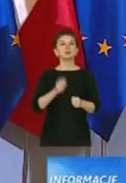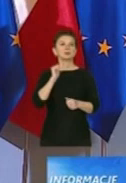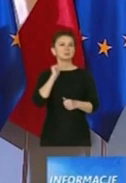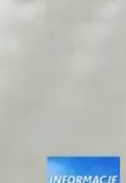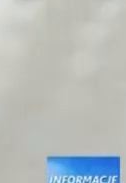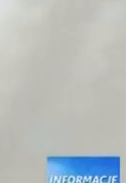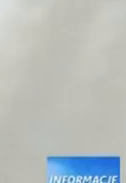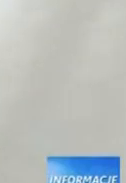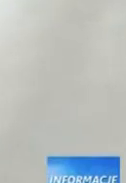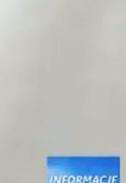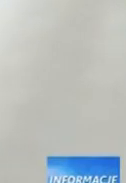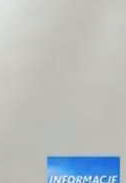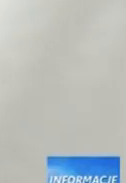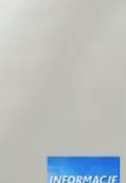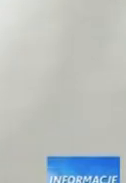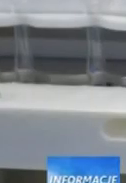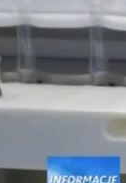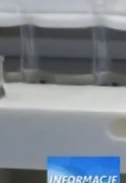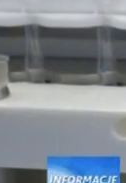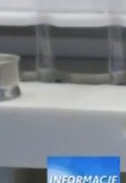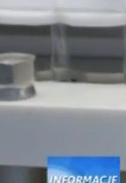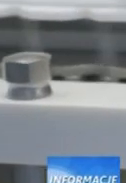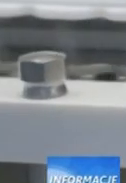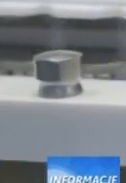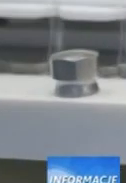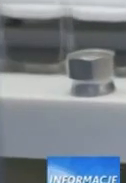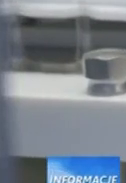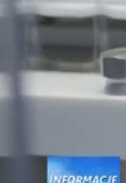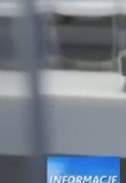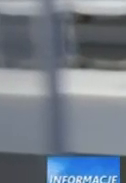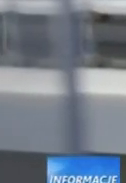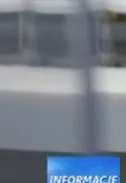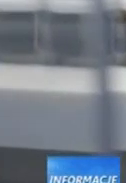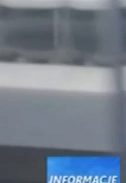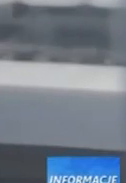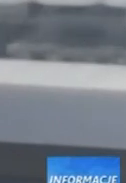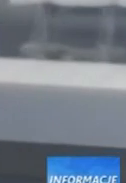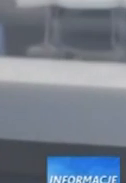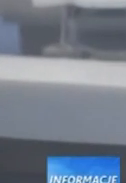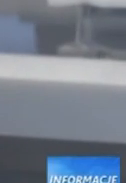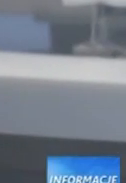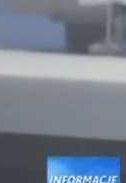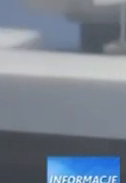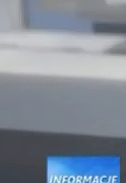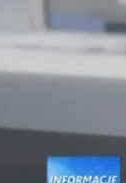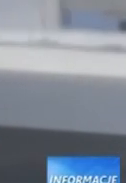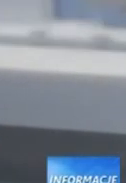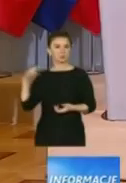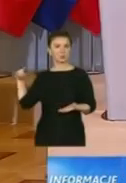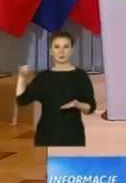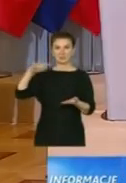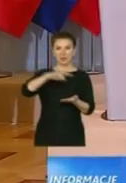tygodnia na tydzień. Po nowym roku do Polski co tydzień będzie trafiać 300 tysięcy szczepionek. Będą one dostarczane drogą